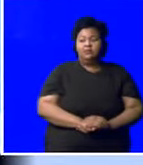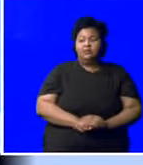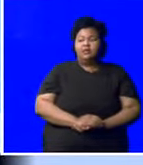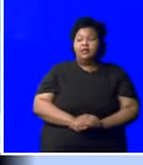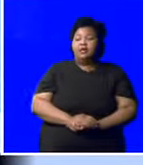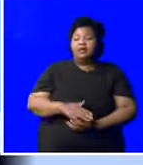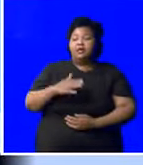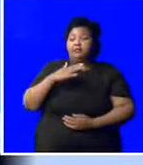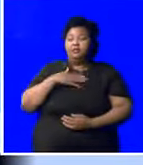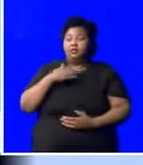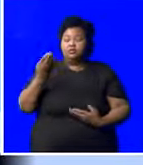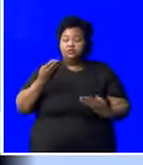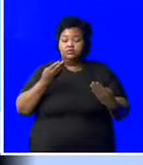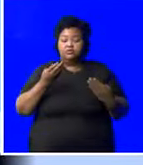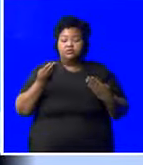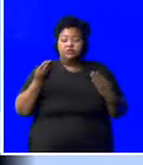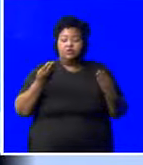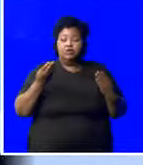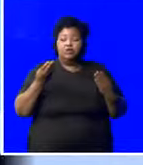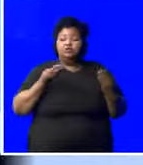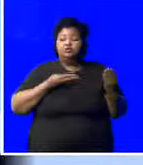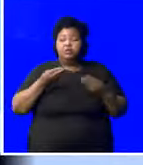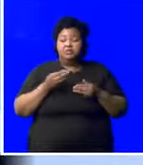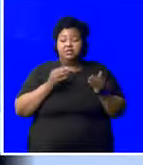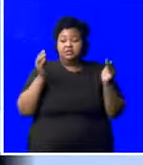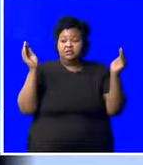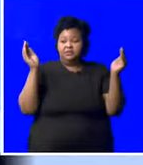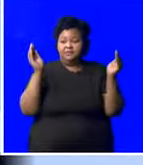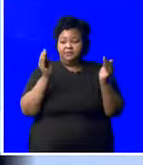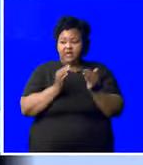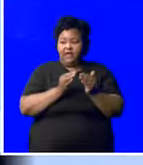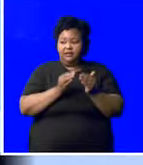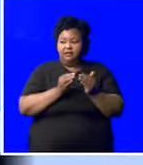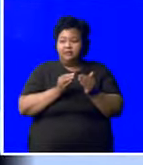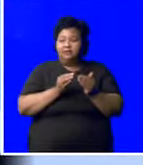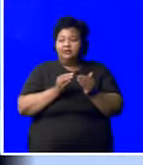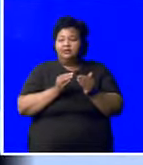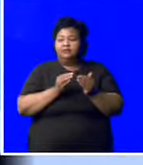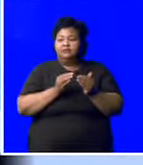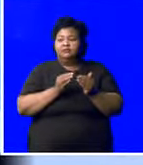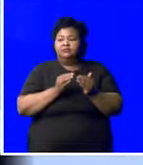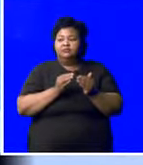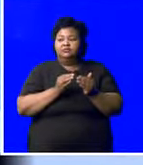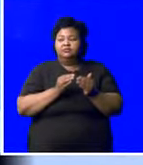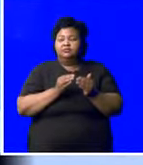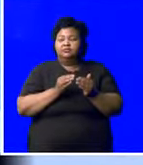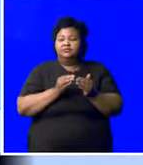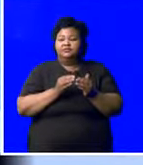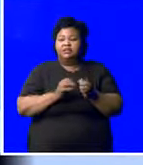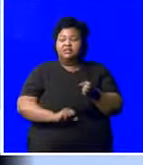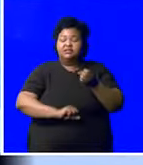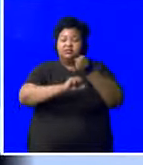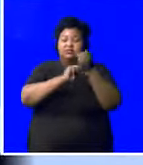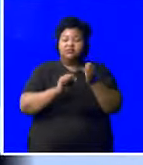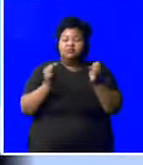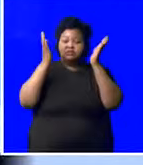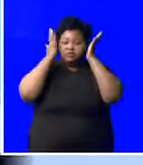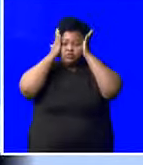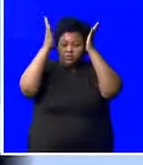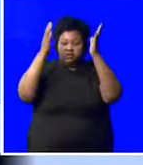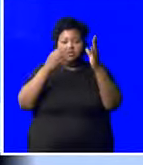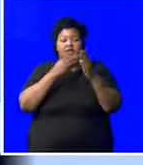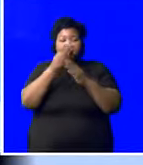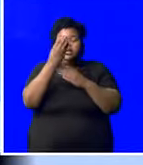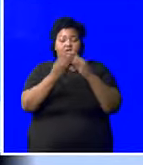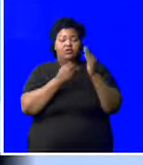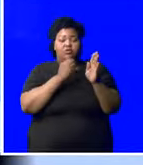labancane. Kule live silo sikhulu lesibambise kuthi umnotho silo sikhulu